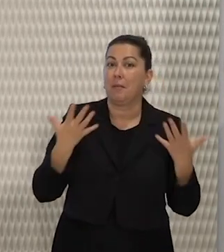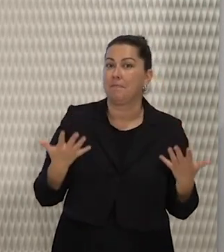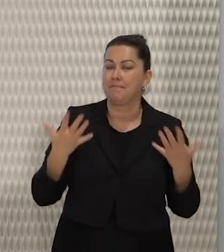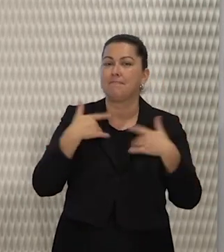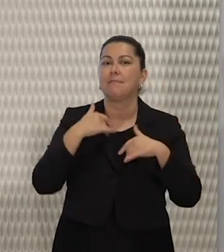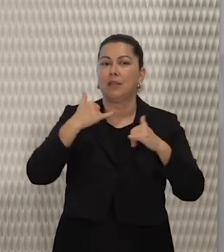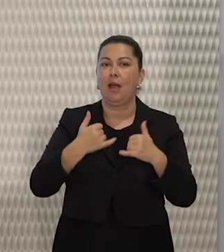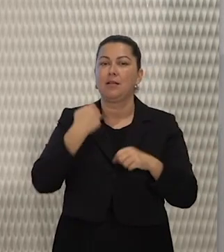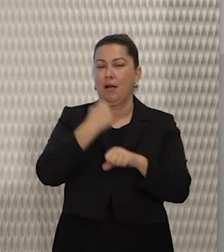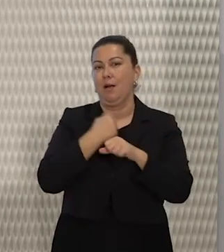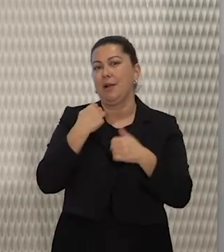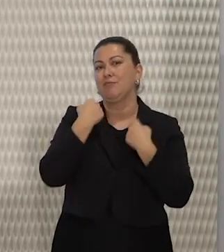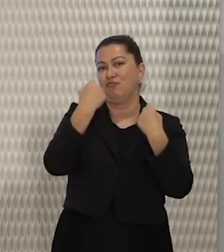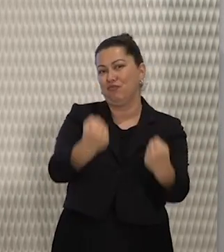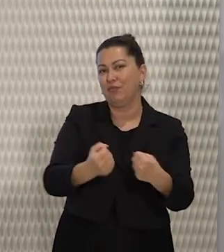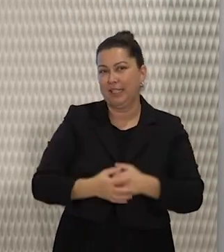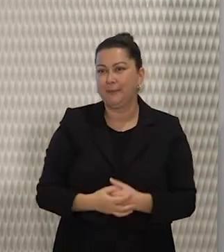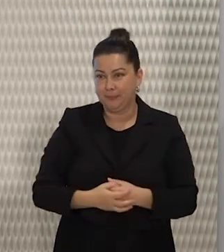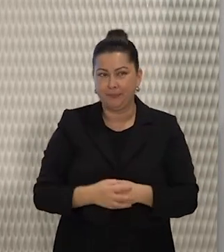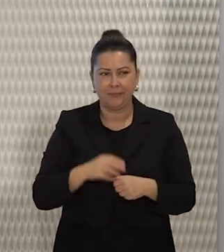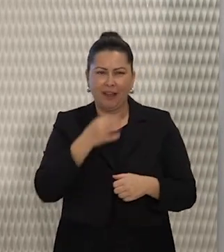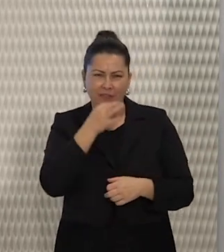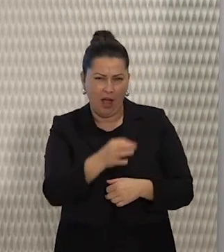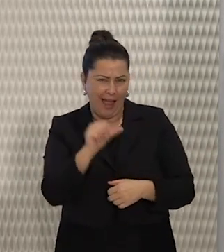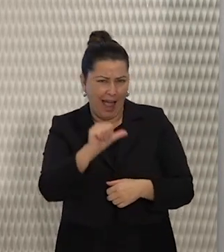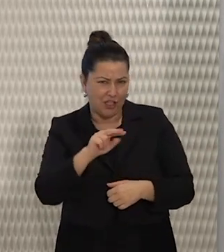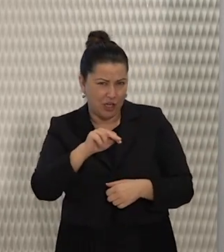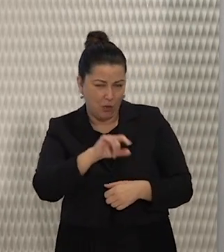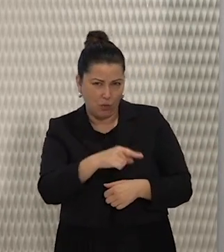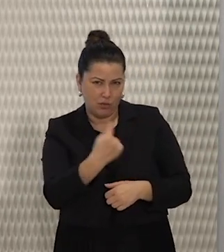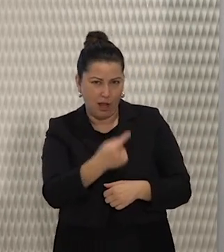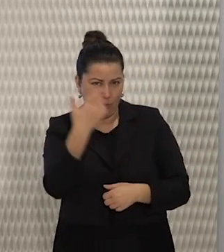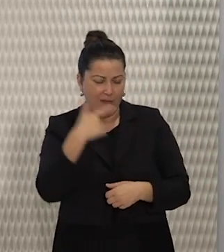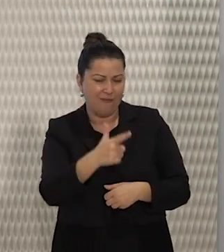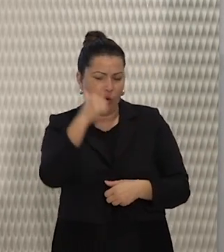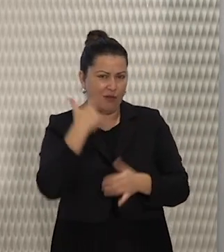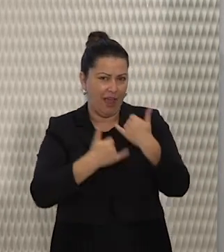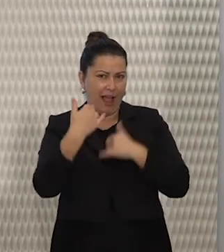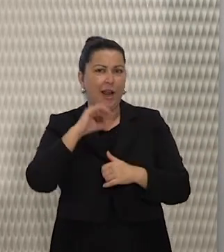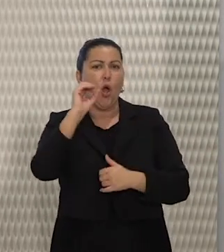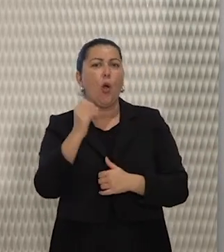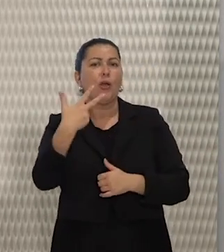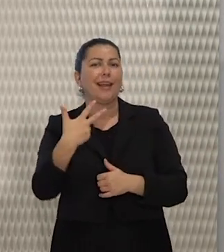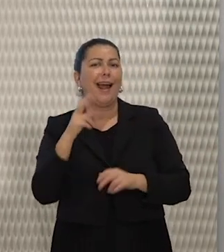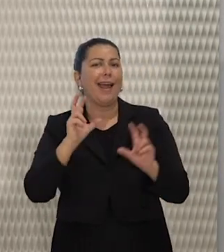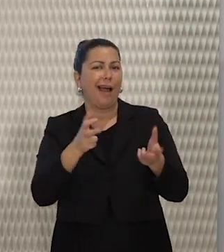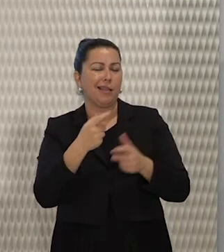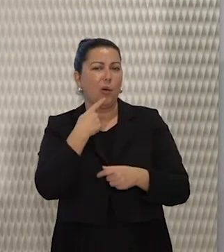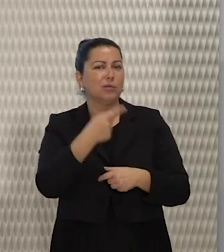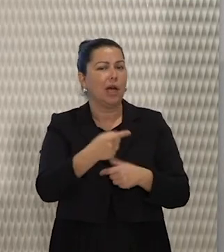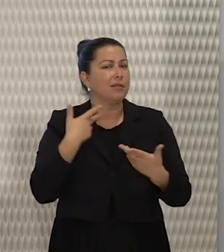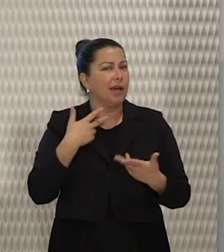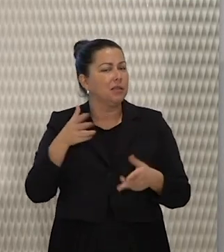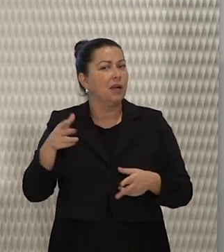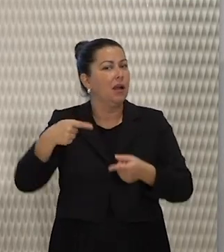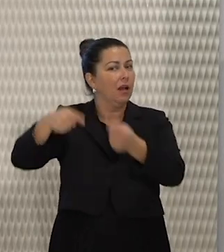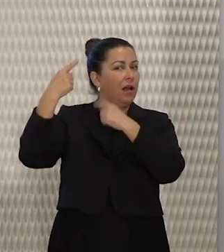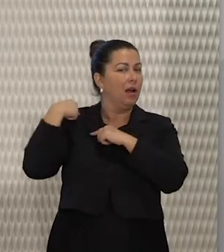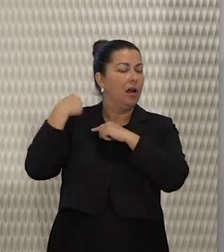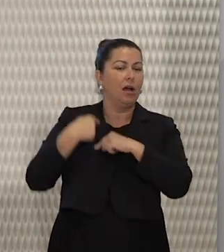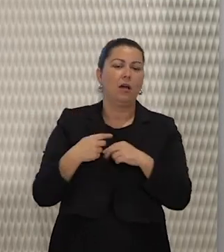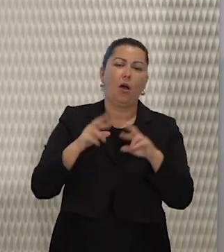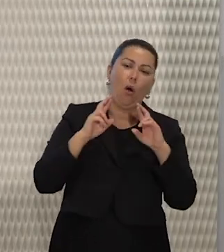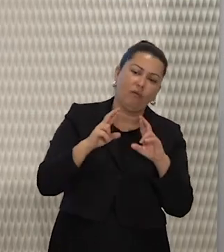auf dem Weg in die Arbeit. Okay. Angelo, du hast ja vor 2 Jahren auf Ö3 gesagt. Hoffentlich freut sich einer über